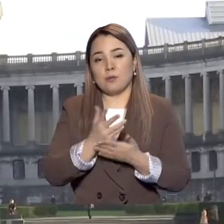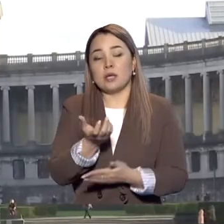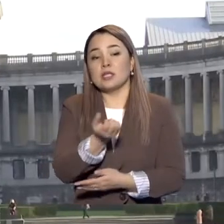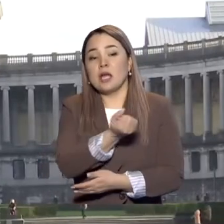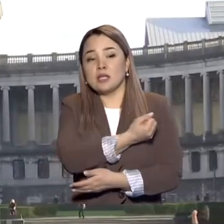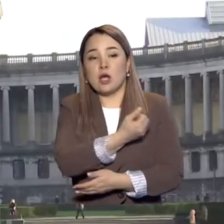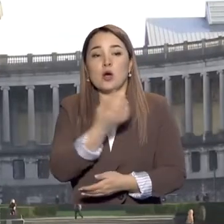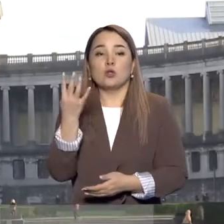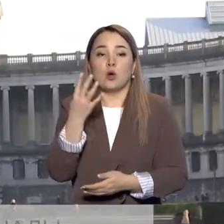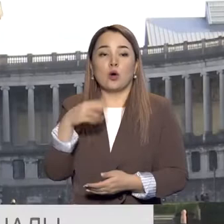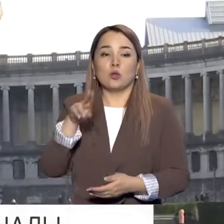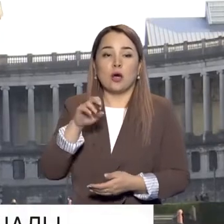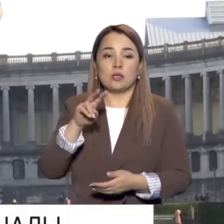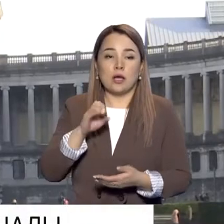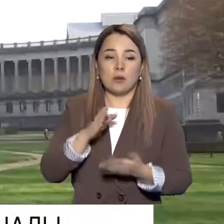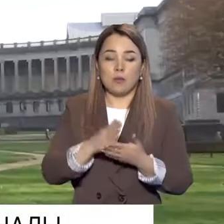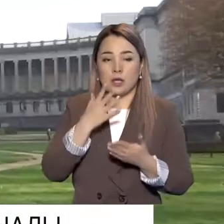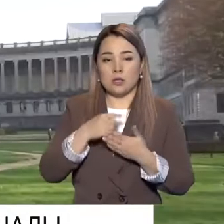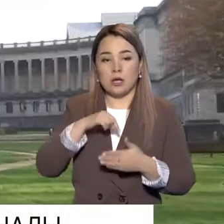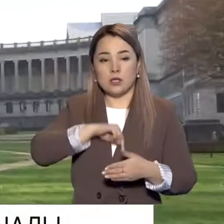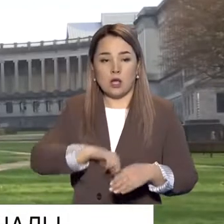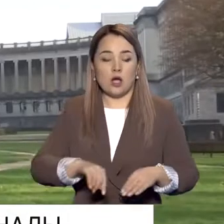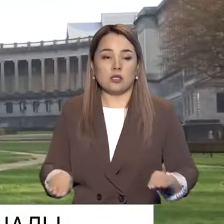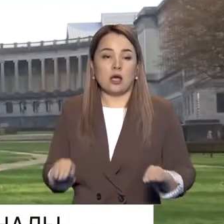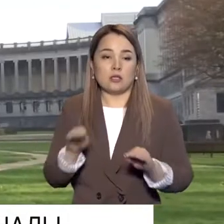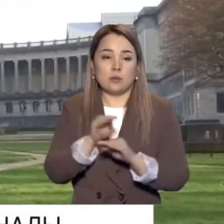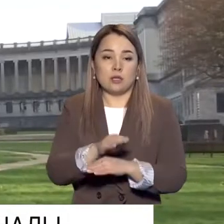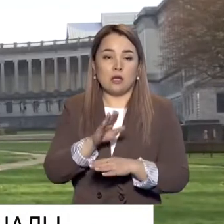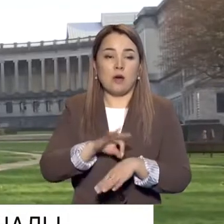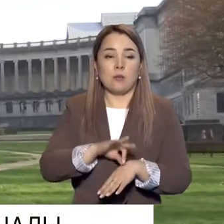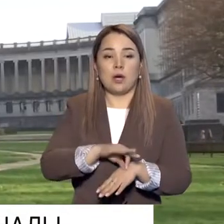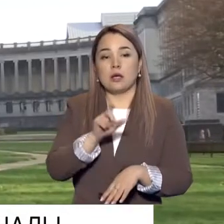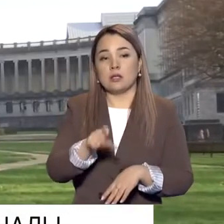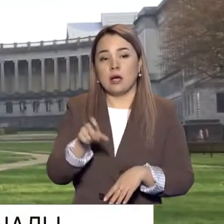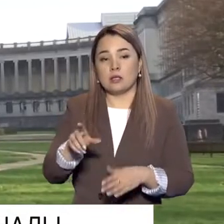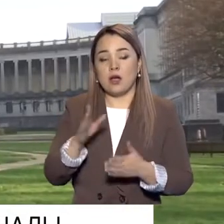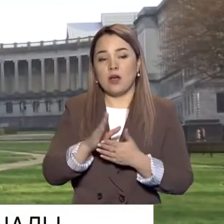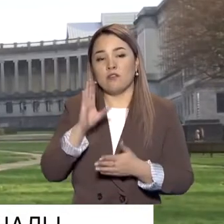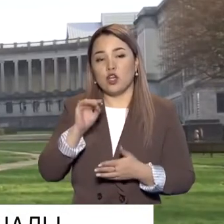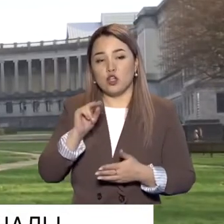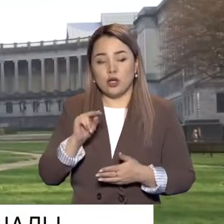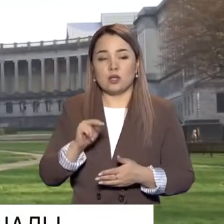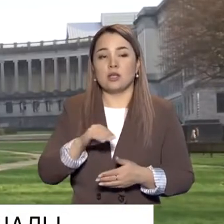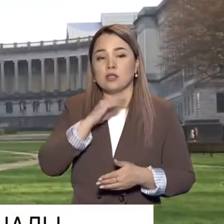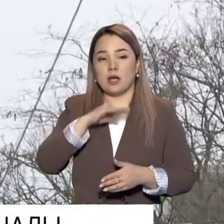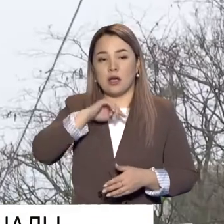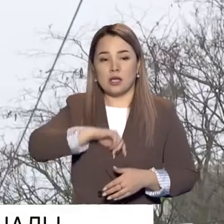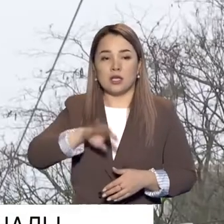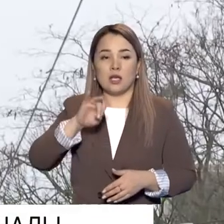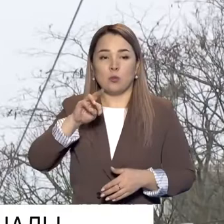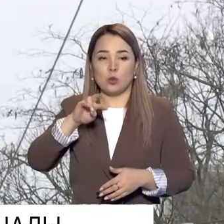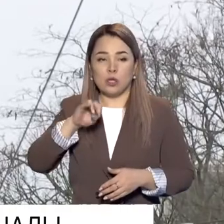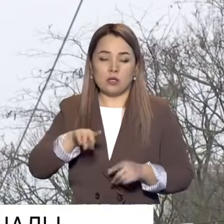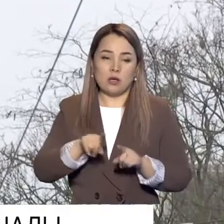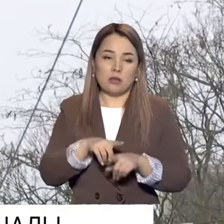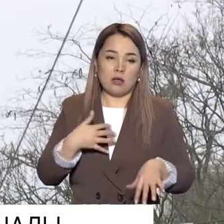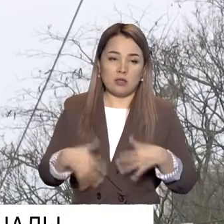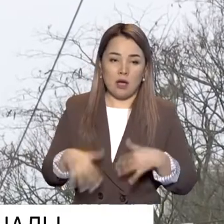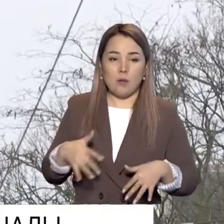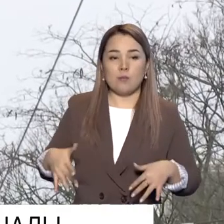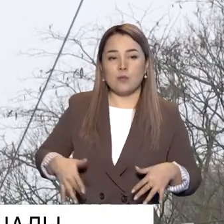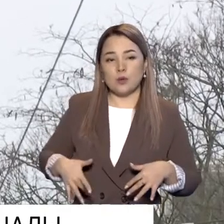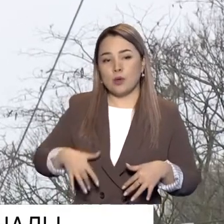Екпенің 4-ші дозасы орган трансплантация жасататын науқастарға, ВИЧ пен иммун тапшылық ауруына шалдыққандарда,